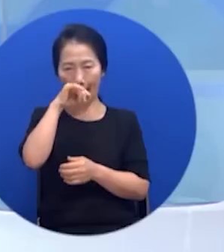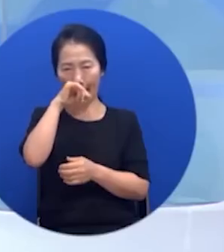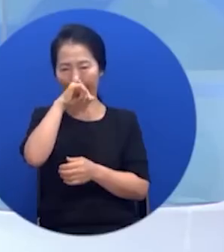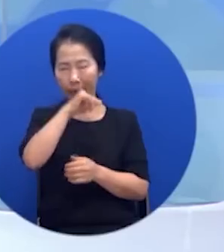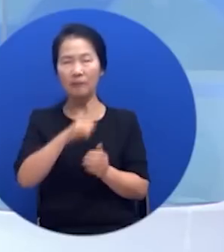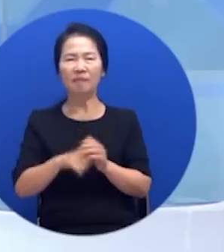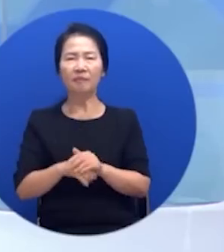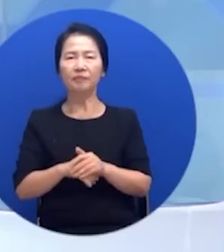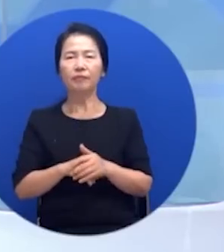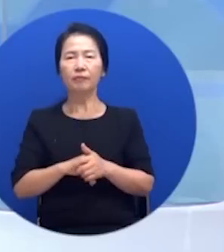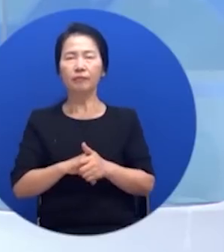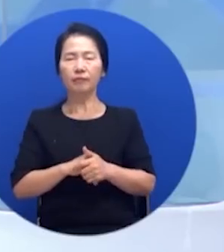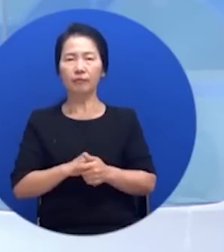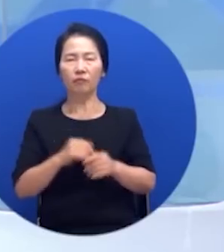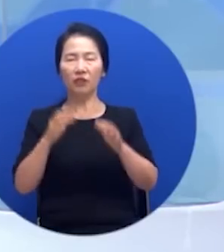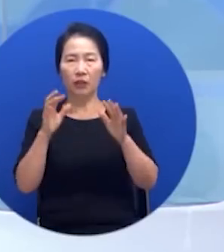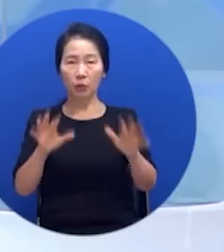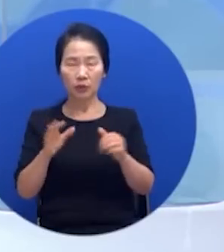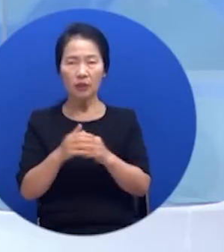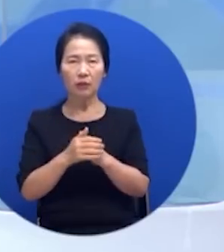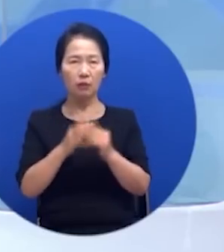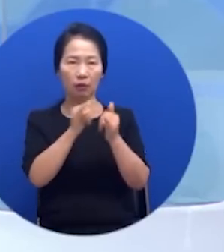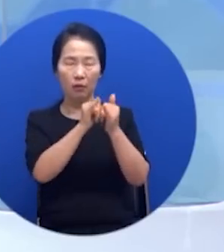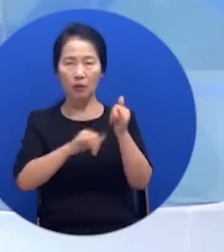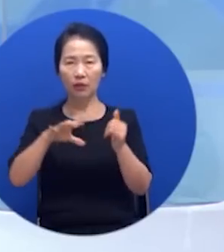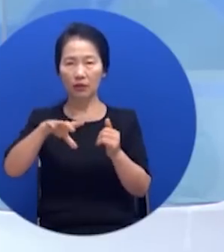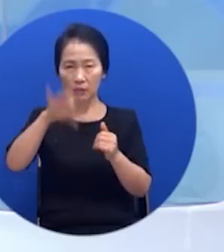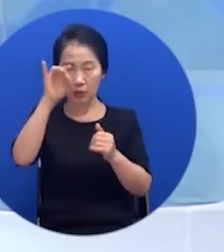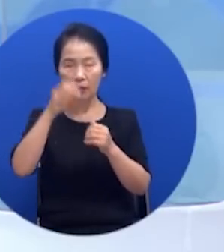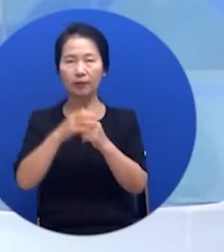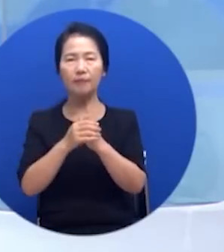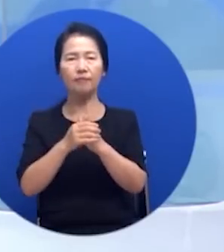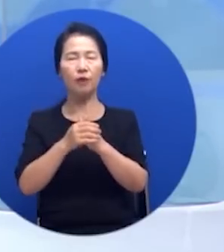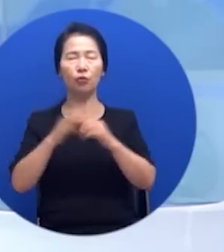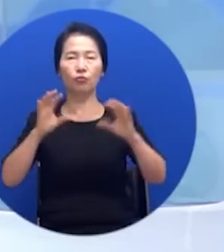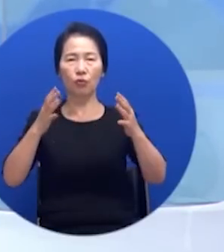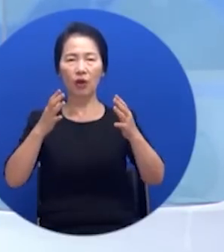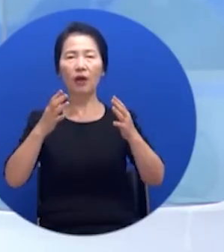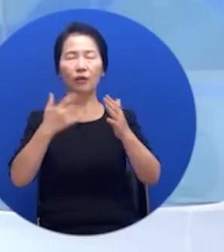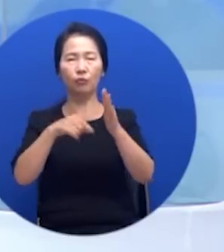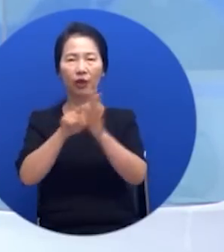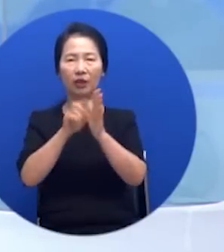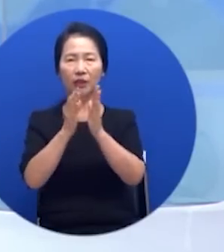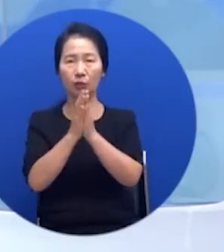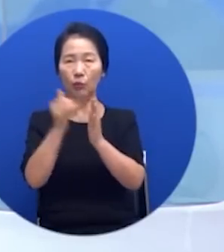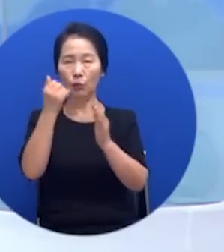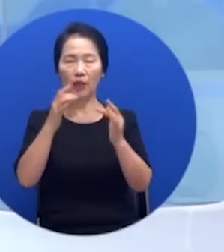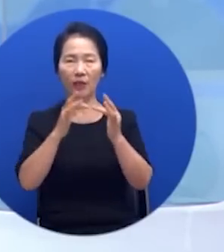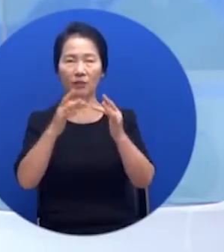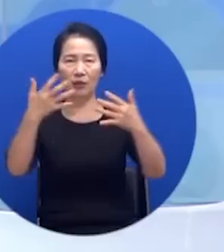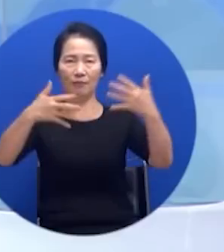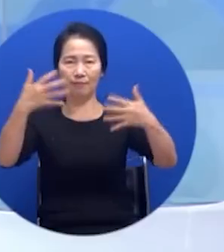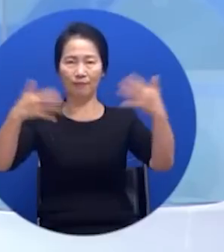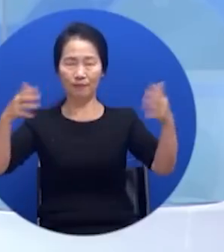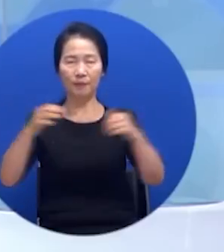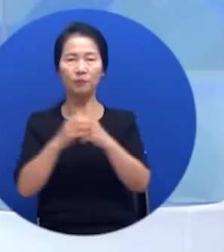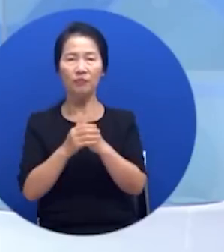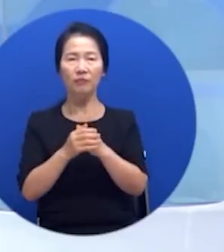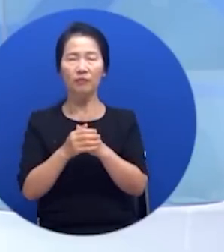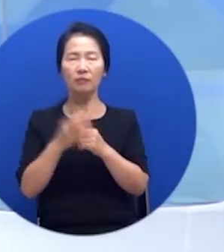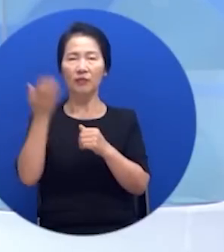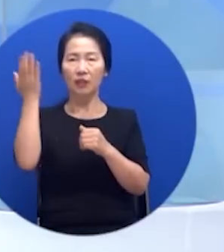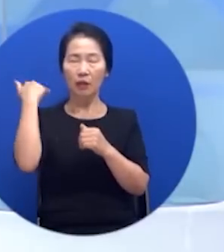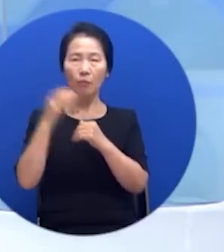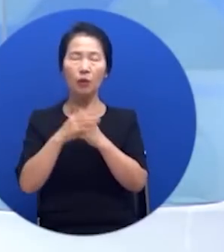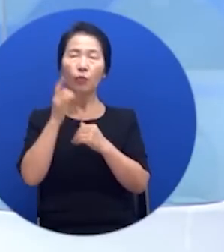오늘 우리는 사상 초유의 온라인 화상 국가초창기도회를 하게 되었습니다. 지난 월요일에 열린 우리